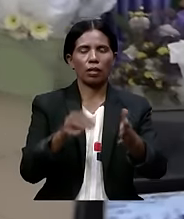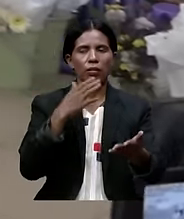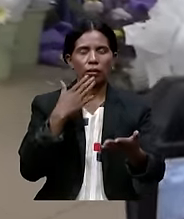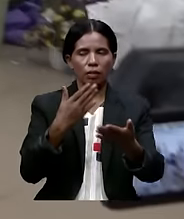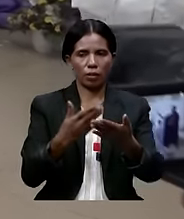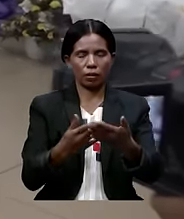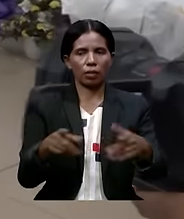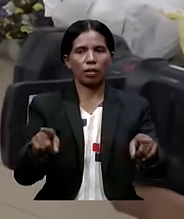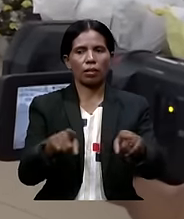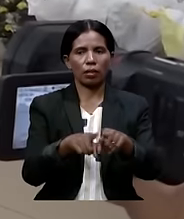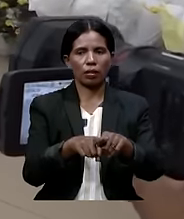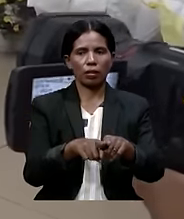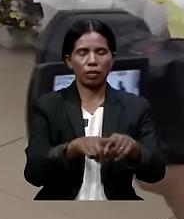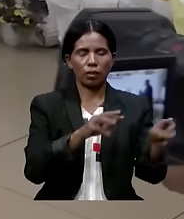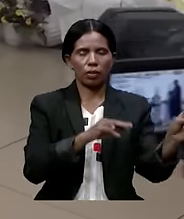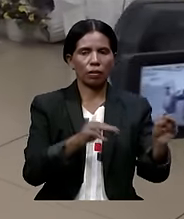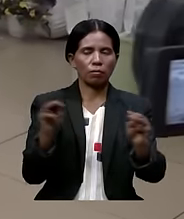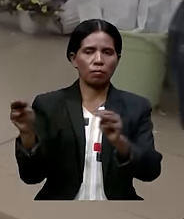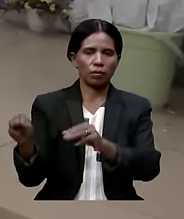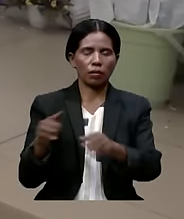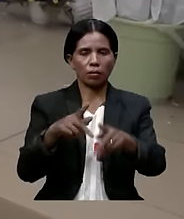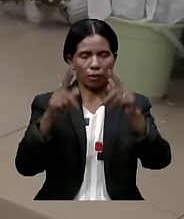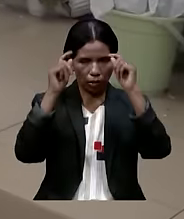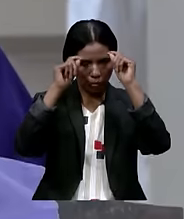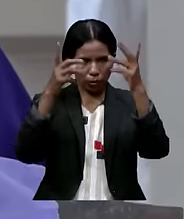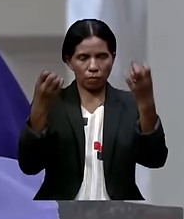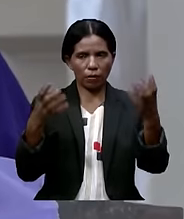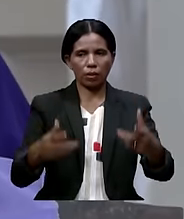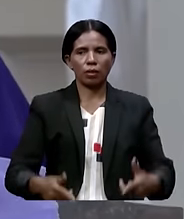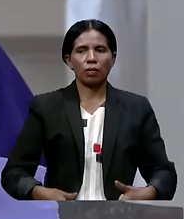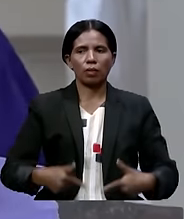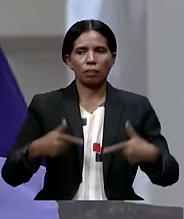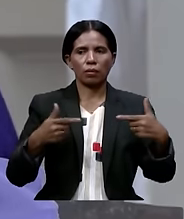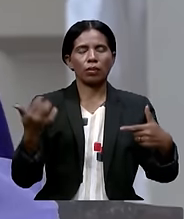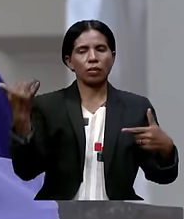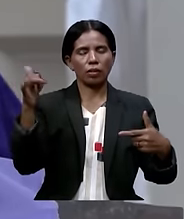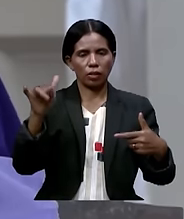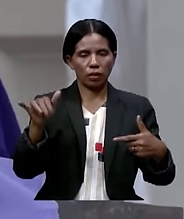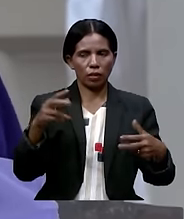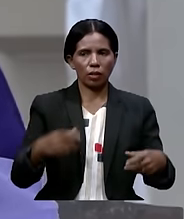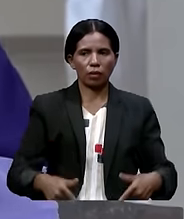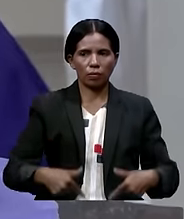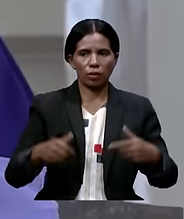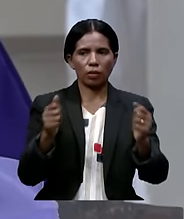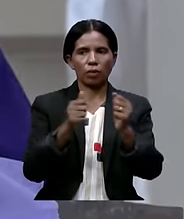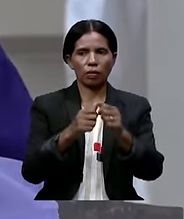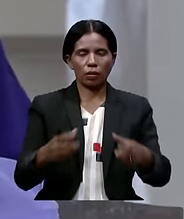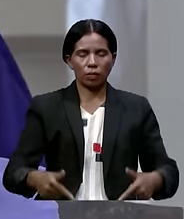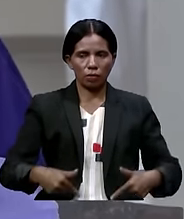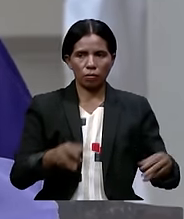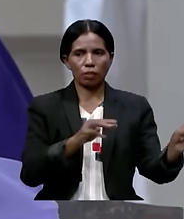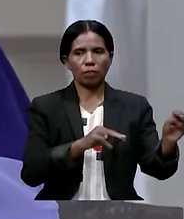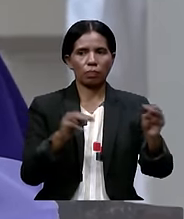Ijetan, y me transformó en mi timor van barak, ni moris, y en mi moris. Hon y mi moris,